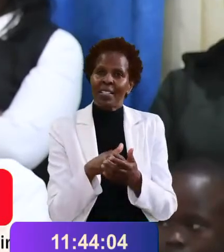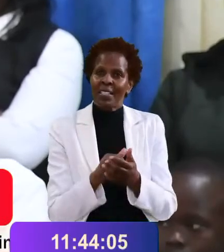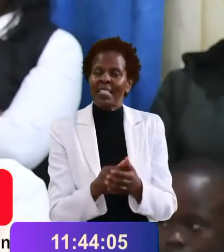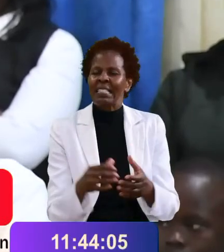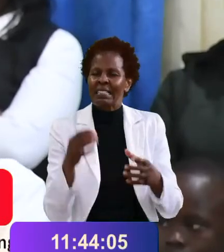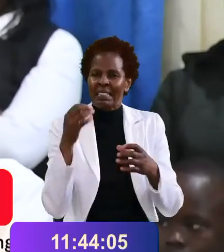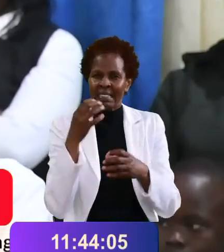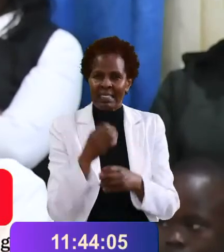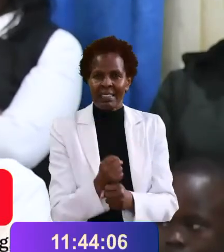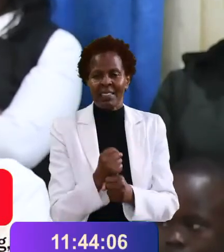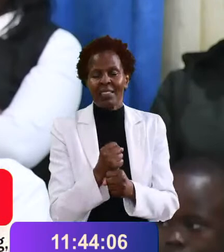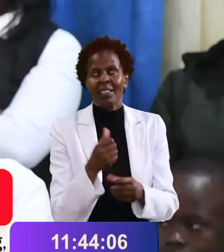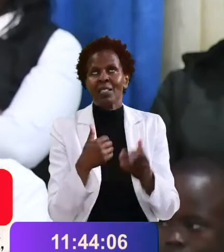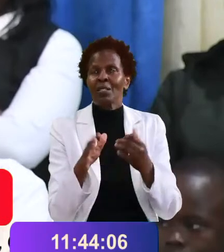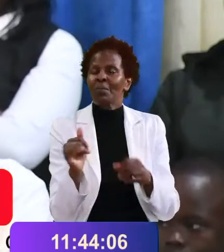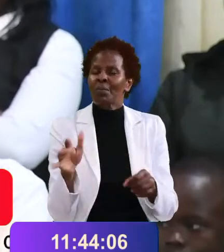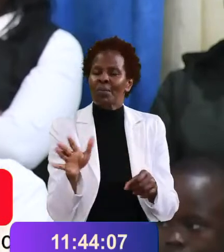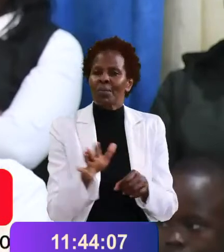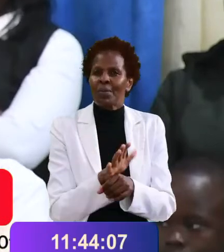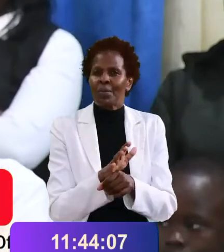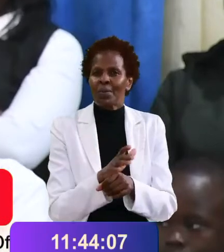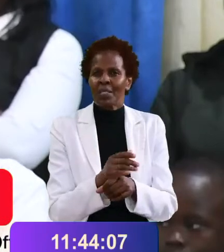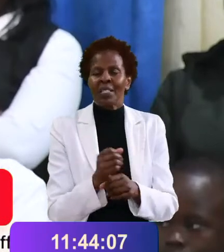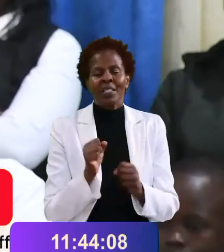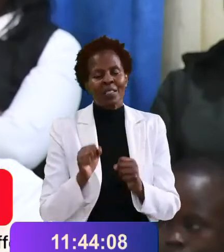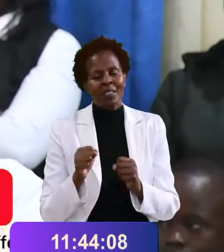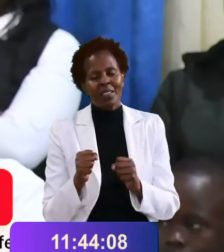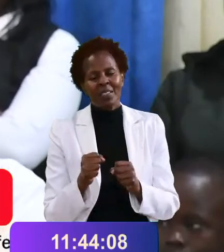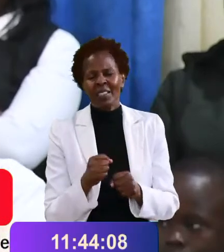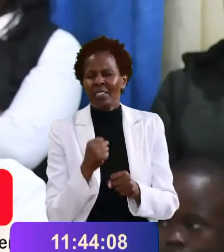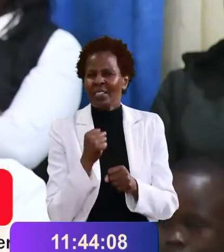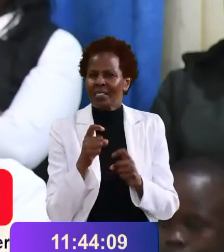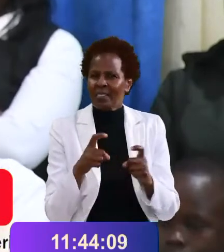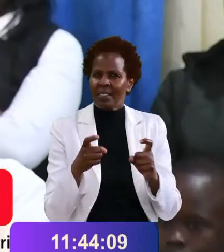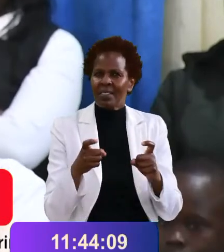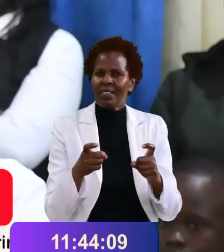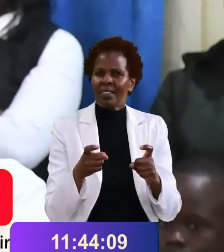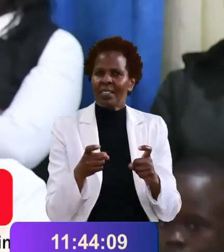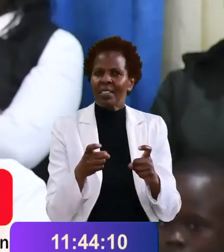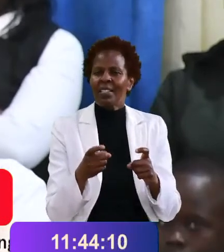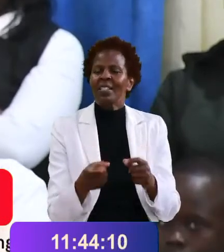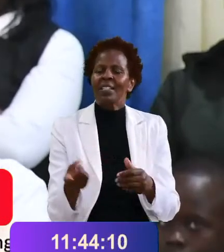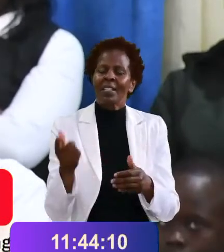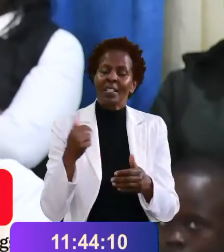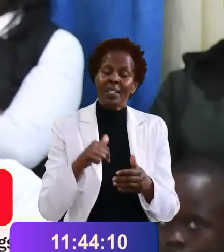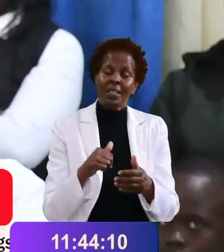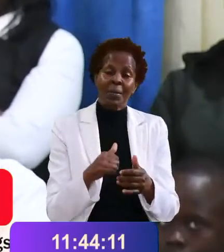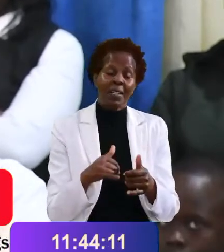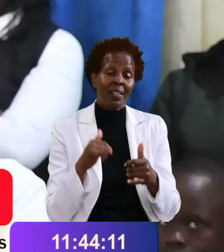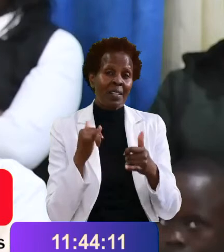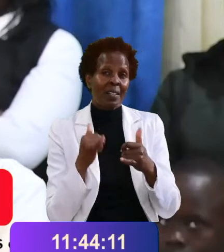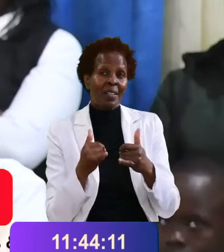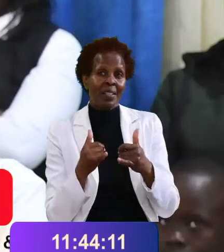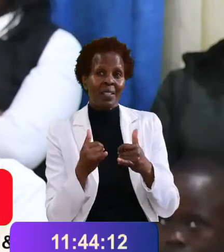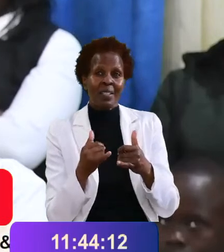anamwamini kabisa, kwa sababu hata kama alikuwa anafanya dhambi mingi, alikuja na mwishowe